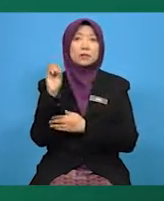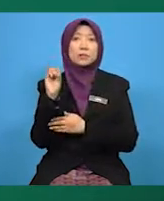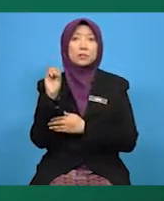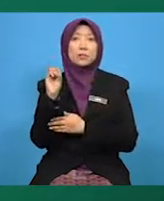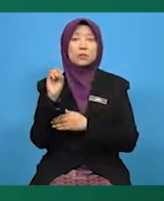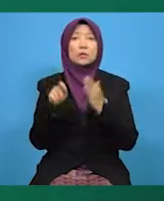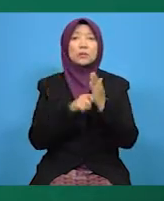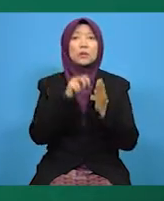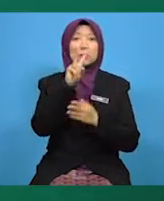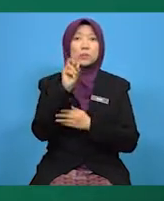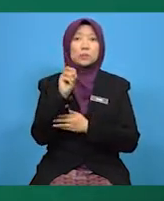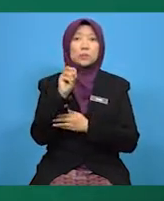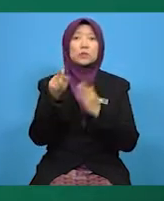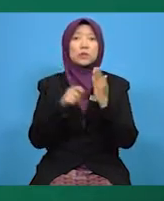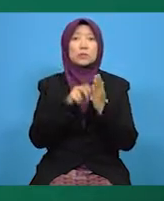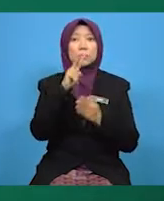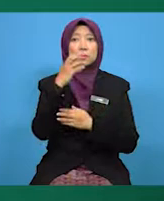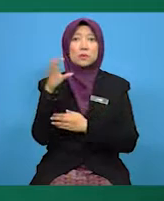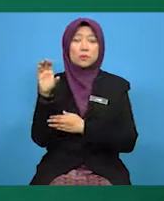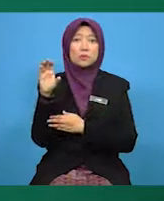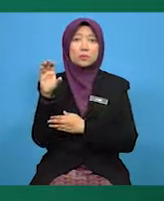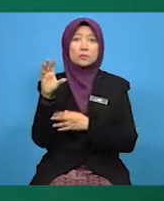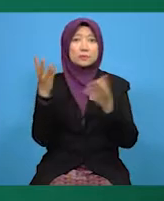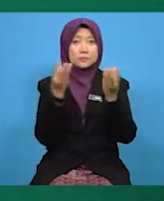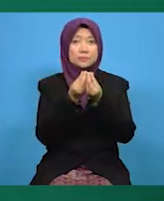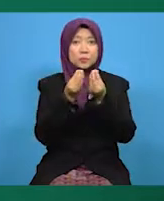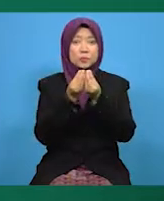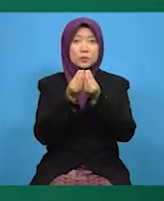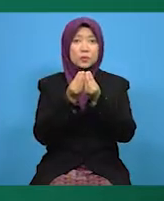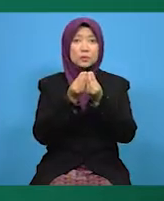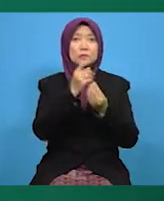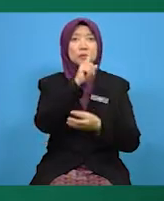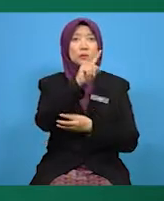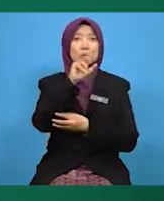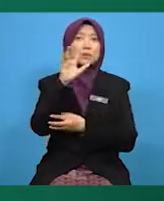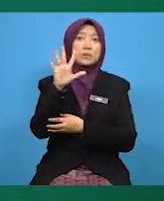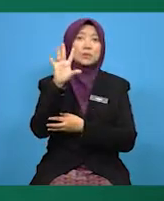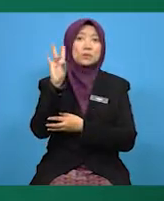250 tambah 20 tambah 200, iaitu